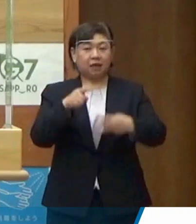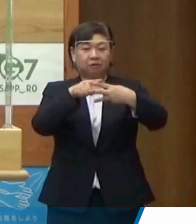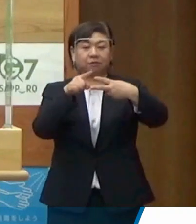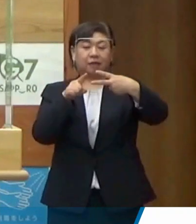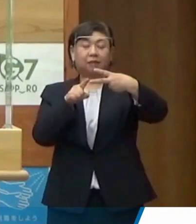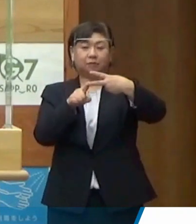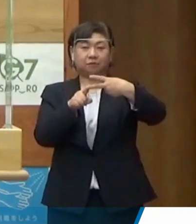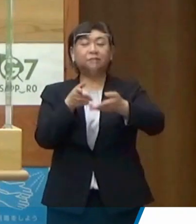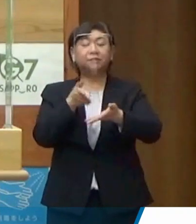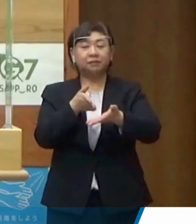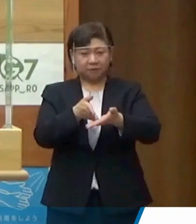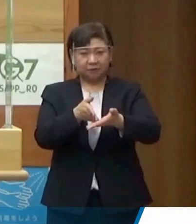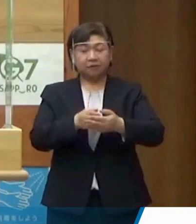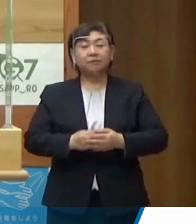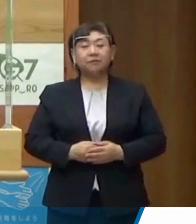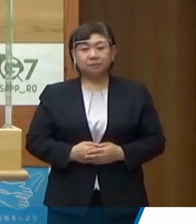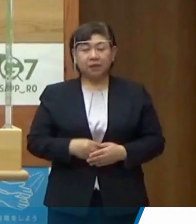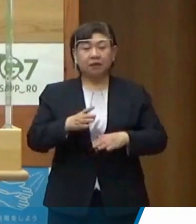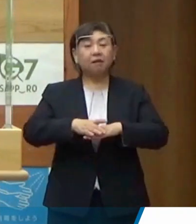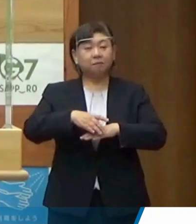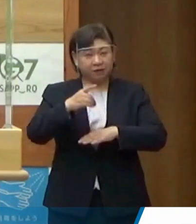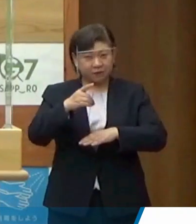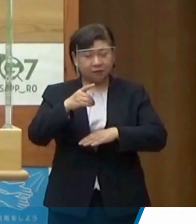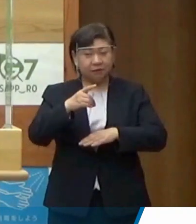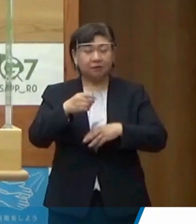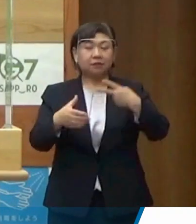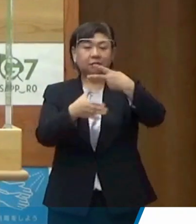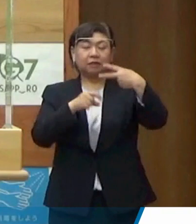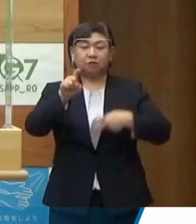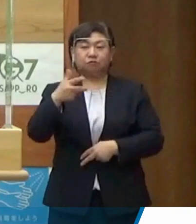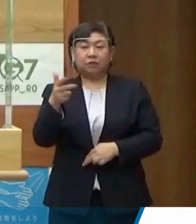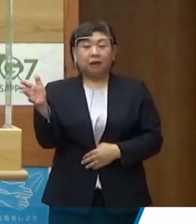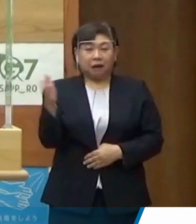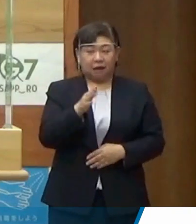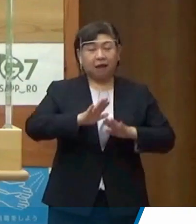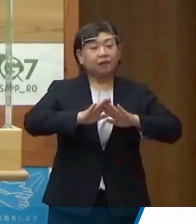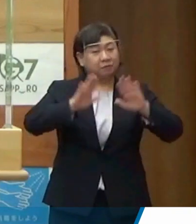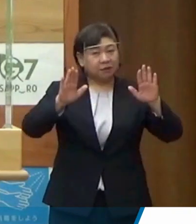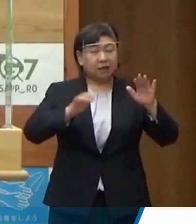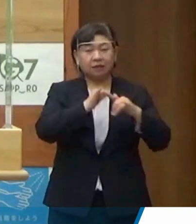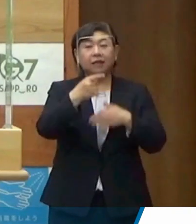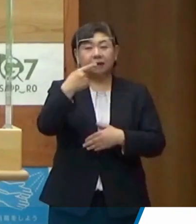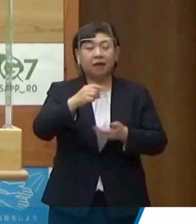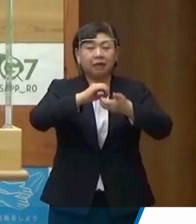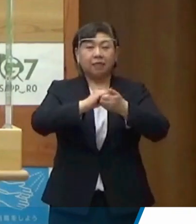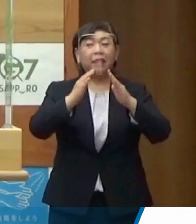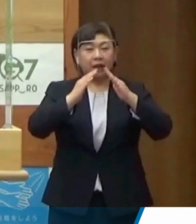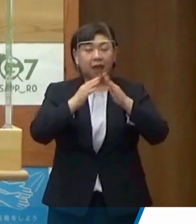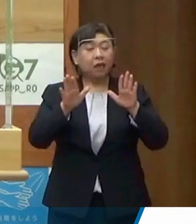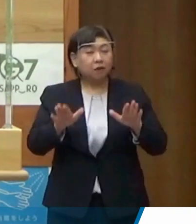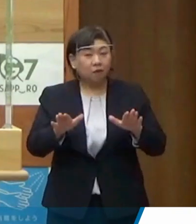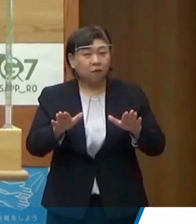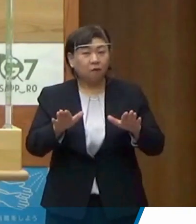お話をさせていただきます。まずは2月17日から始まった第1回定例会が本日